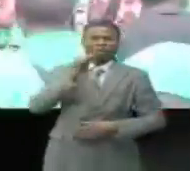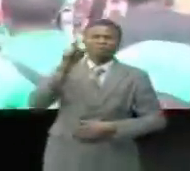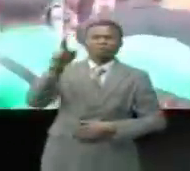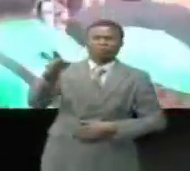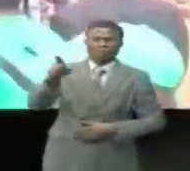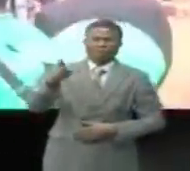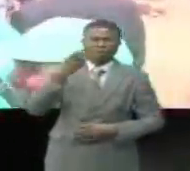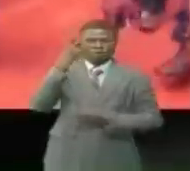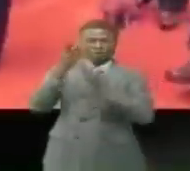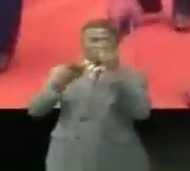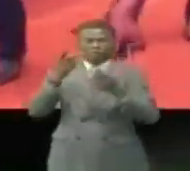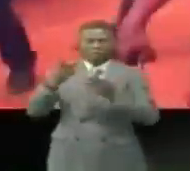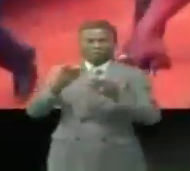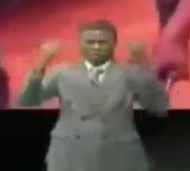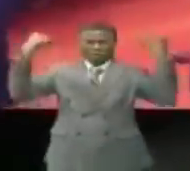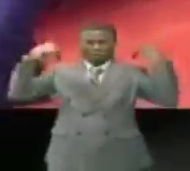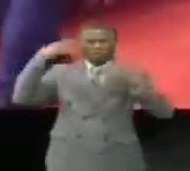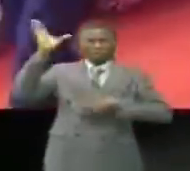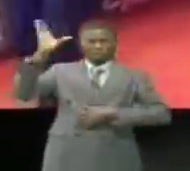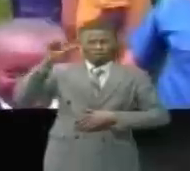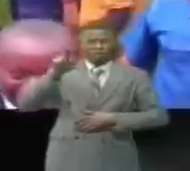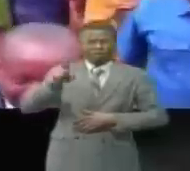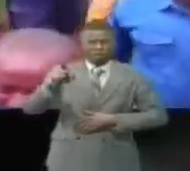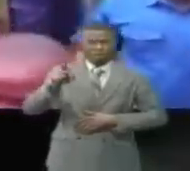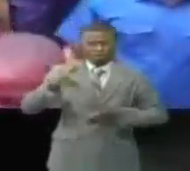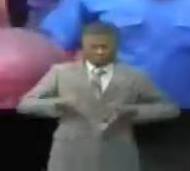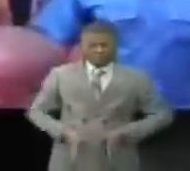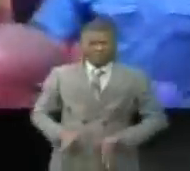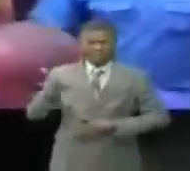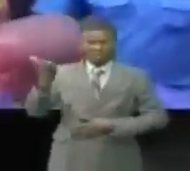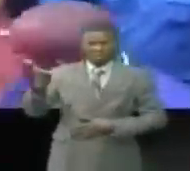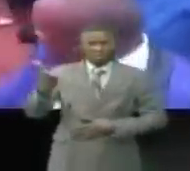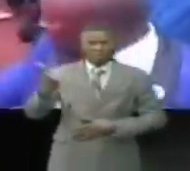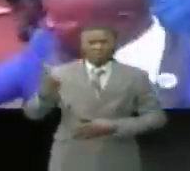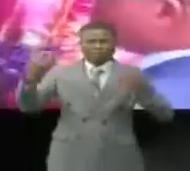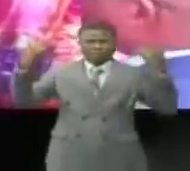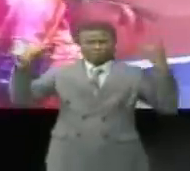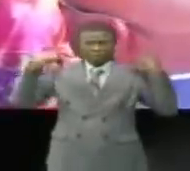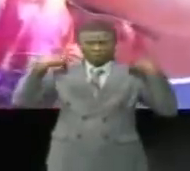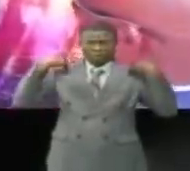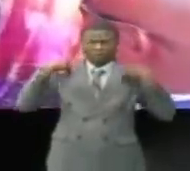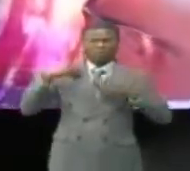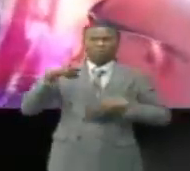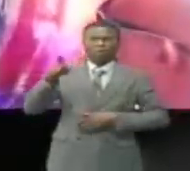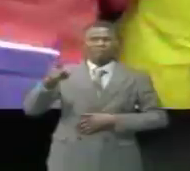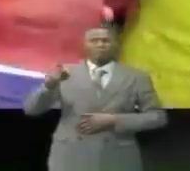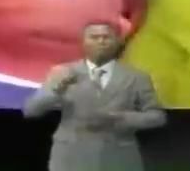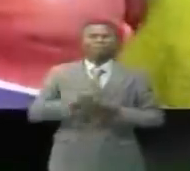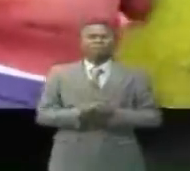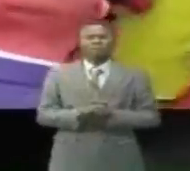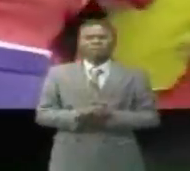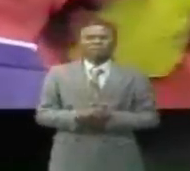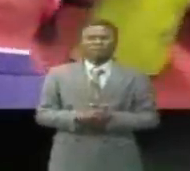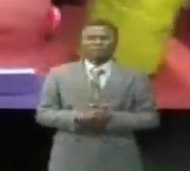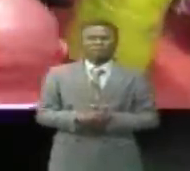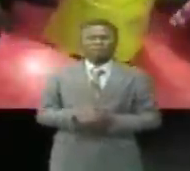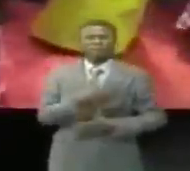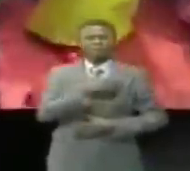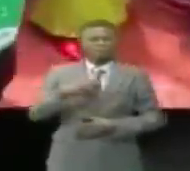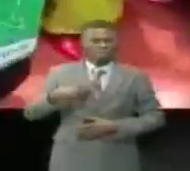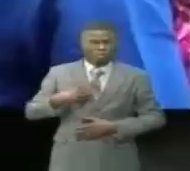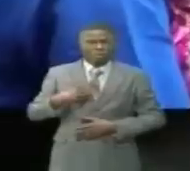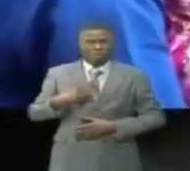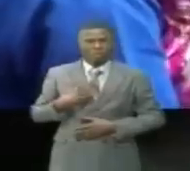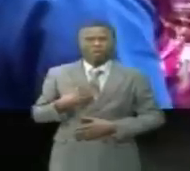A visité le chef coutumier de son village natal Matari, chef Roger Angatongolo IV. Manoussa Dikino n'a pas manqué